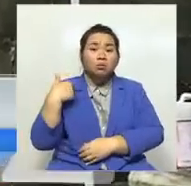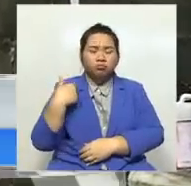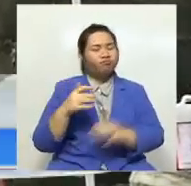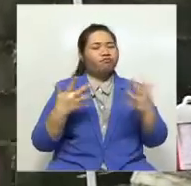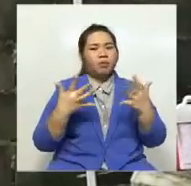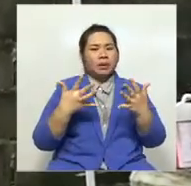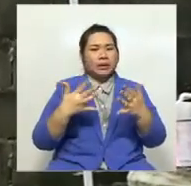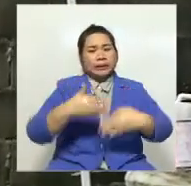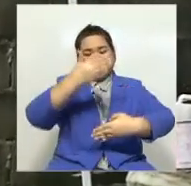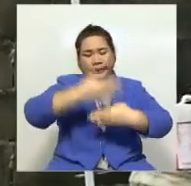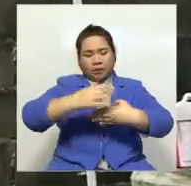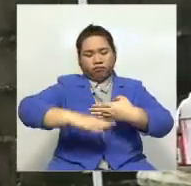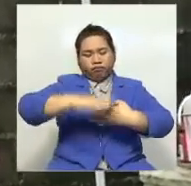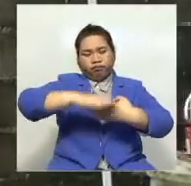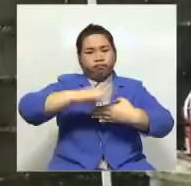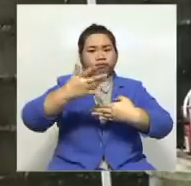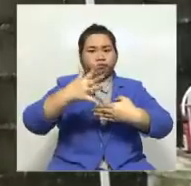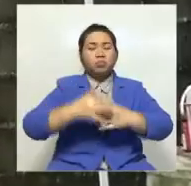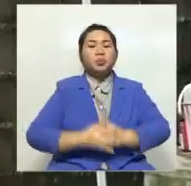าถึงเขื่อนชั้นเขื่อนเลยครับ